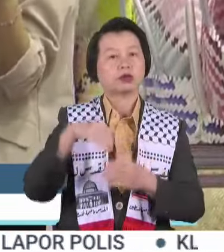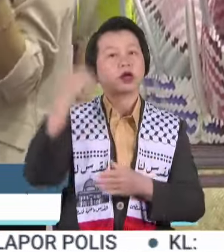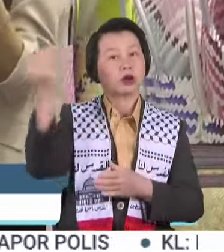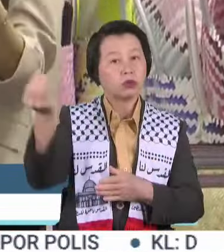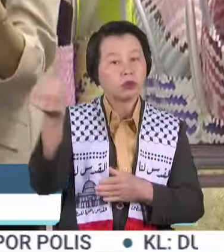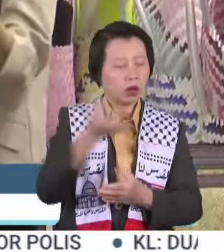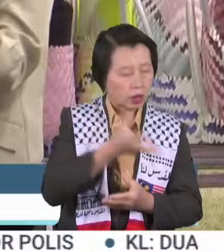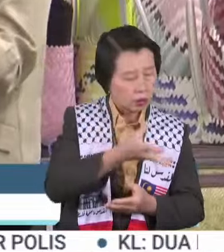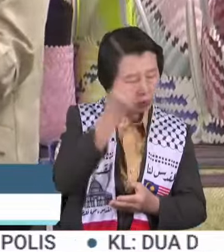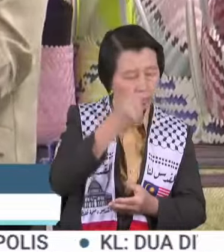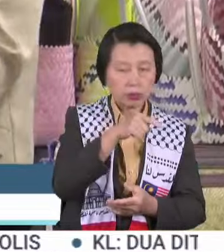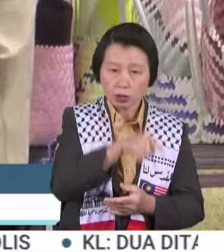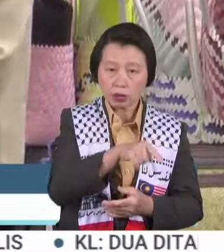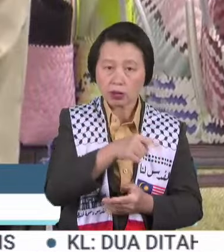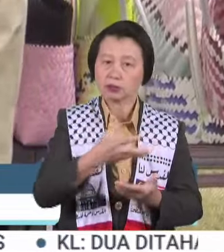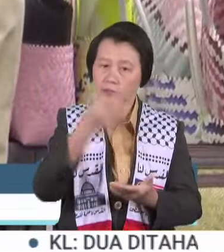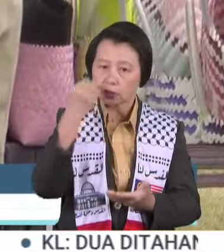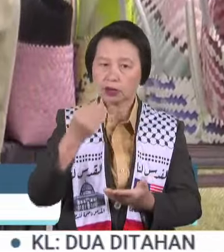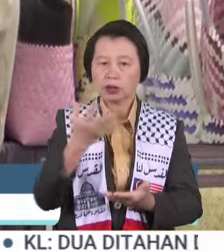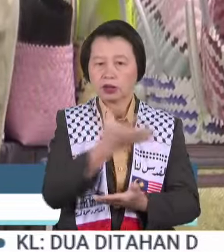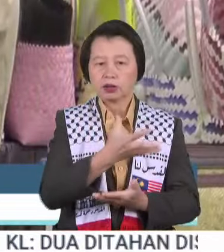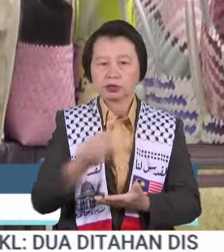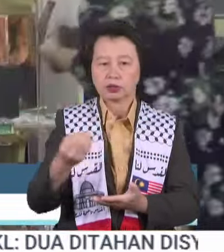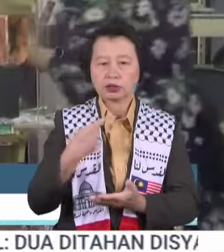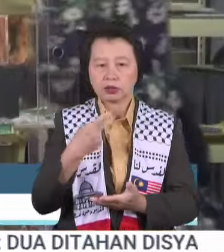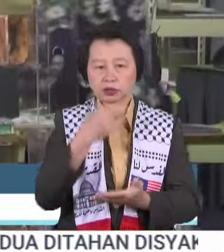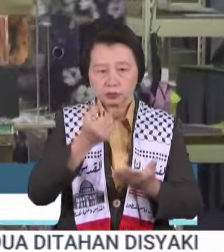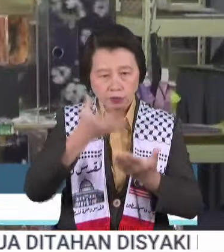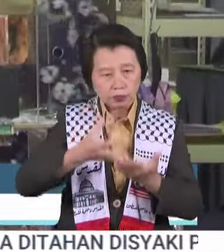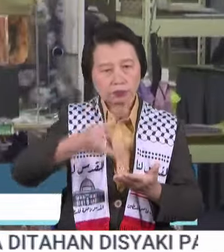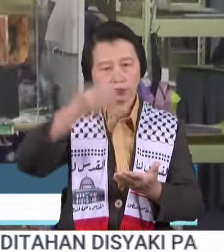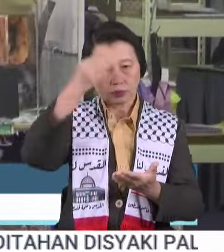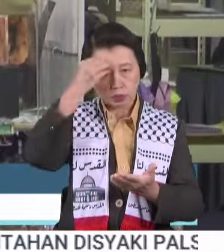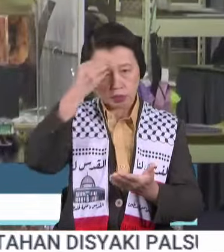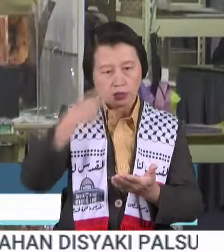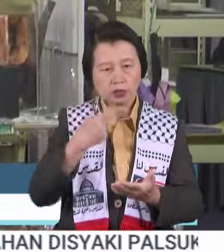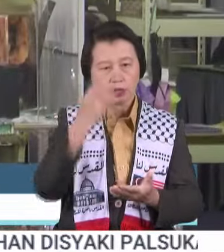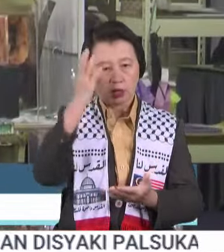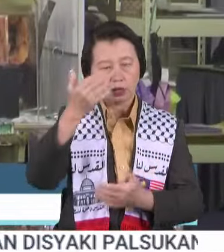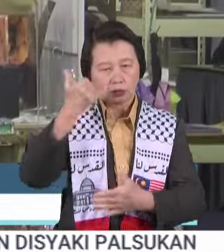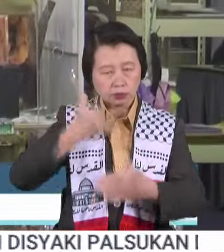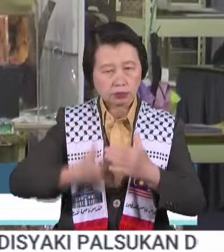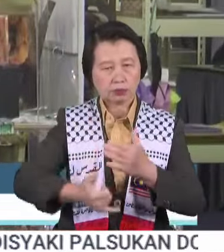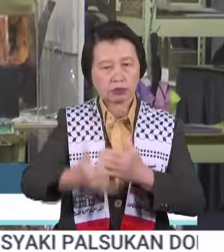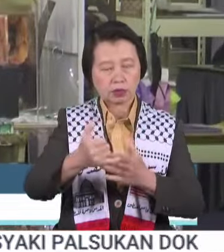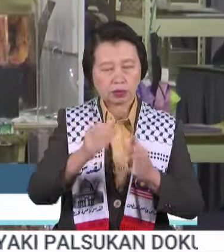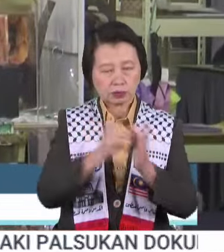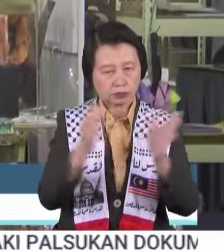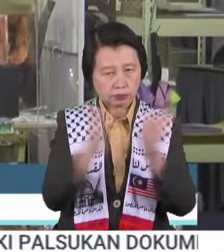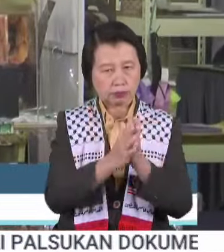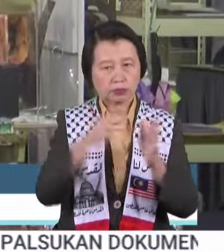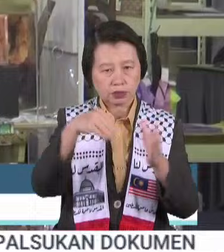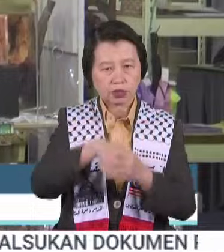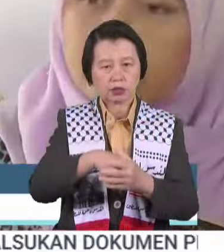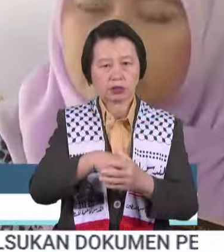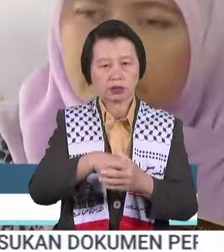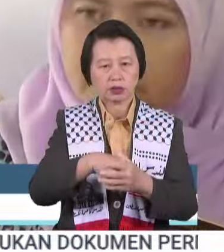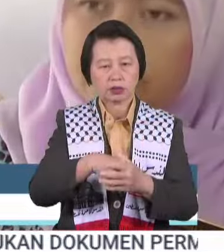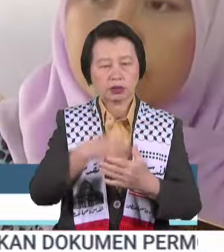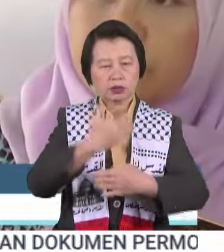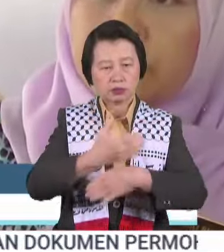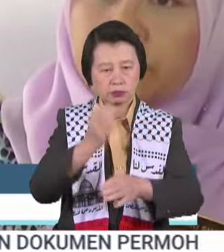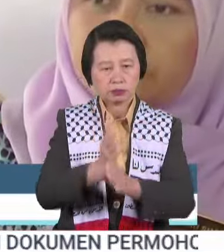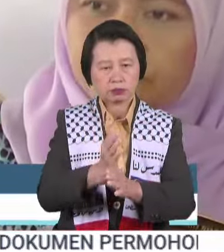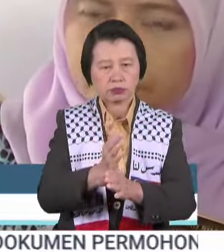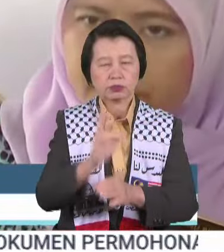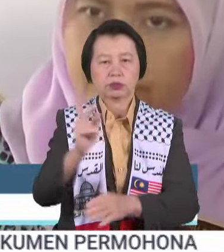sana. Dan perkara-perkara yang boleh kita pelajari, kita akan masukkan bersama dalam